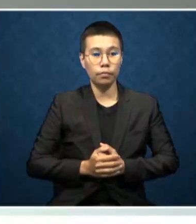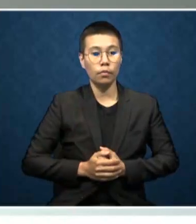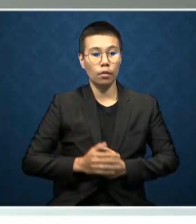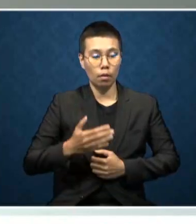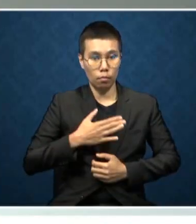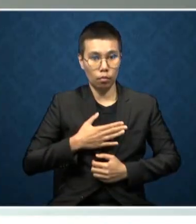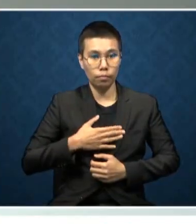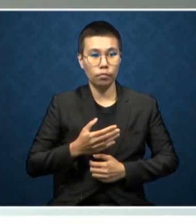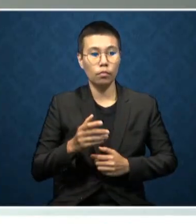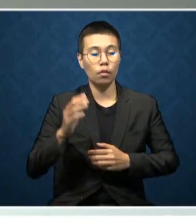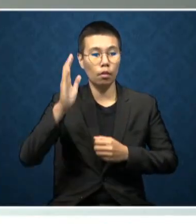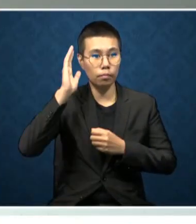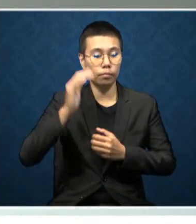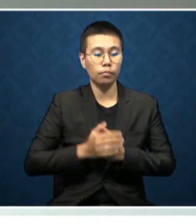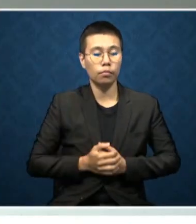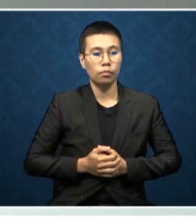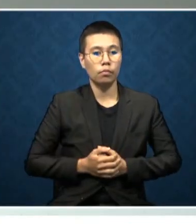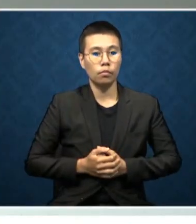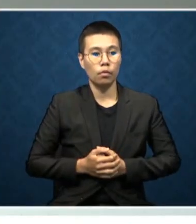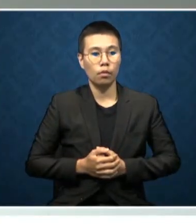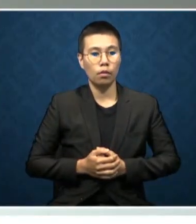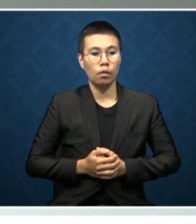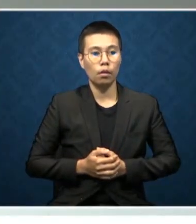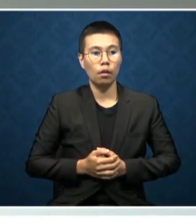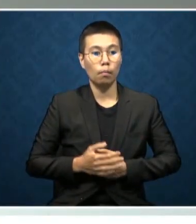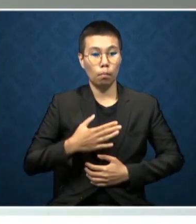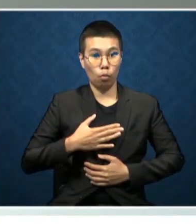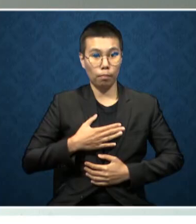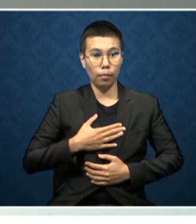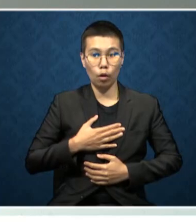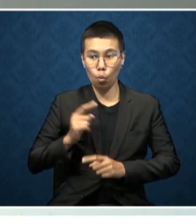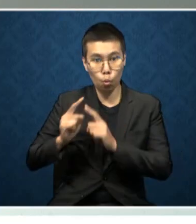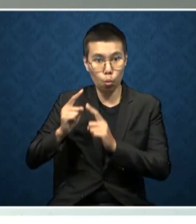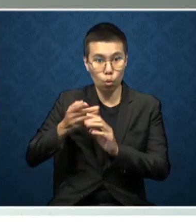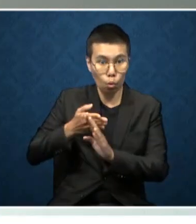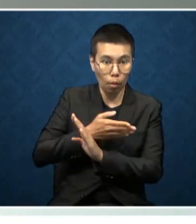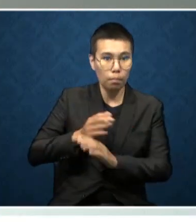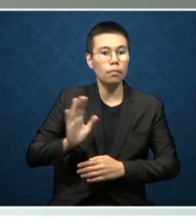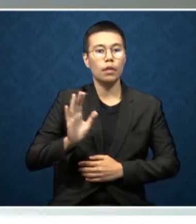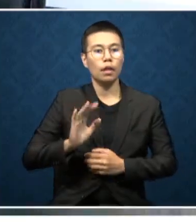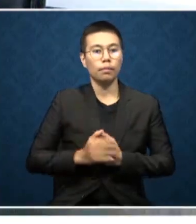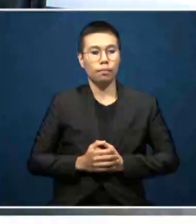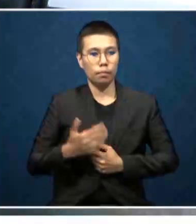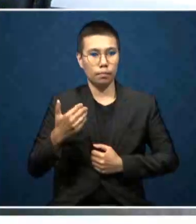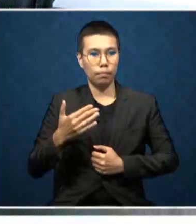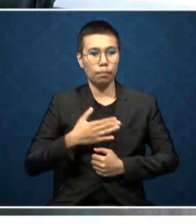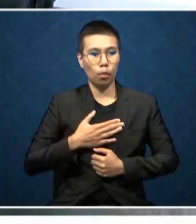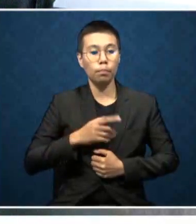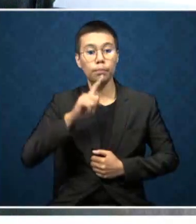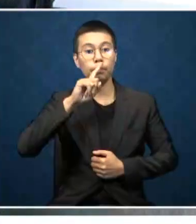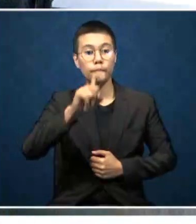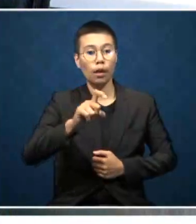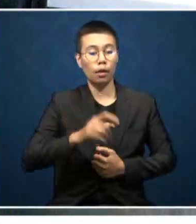ครับเฉลิมชัยกงามสมาชิกครุสภาไม่ได้เตรียมกับท่านพเอกสมเจตนะครับแต่บังเอเรื่องที่ผมจะขออนุญาตเรียน